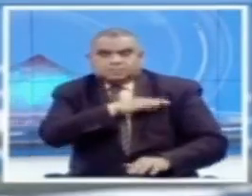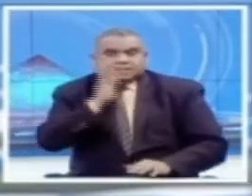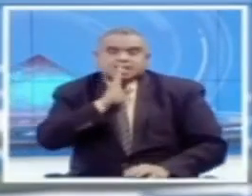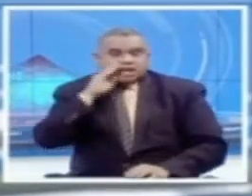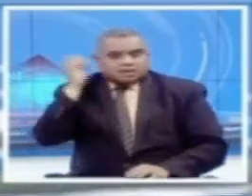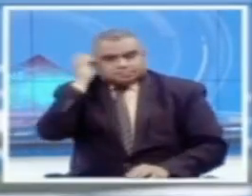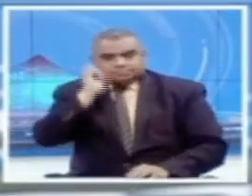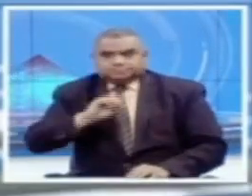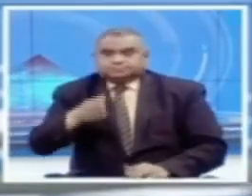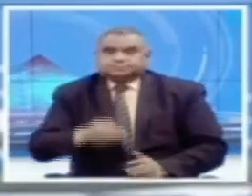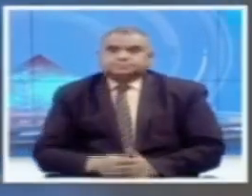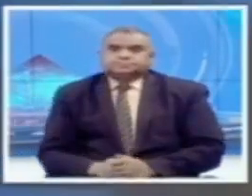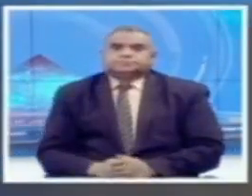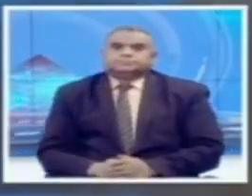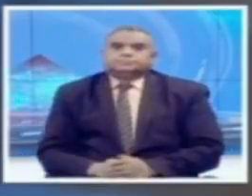منه.